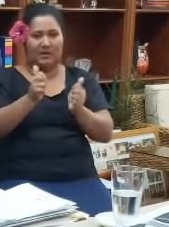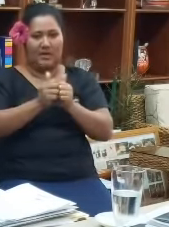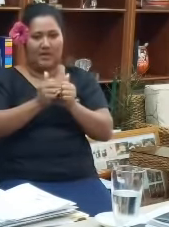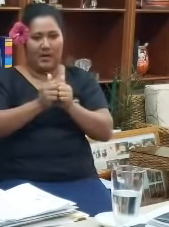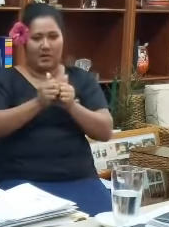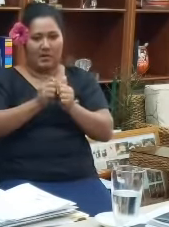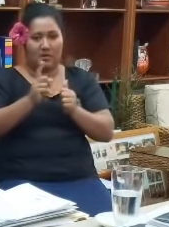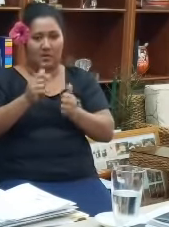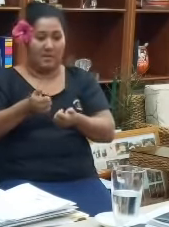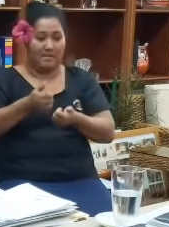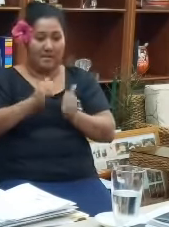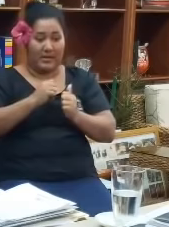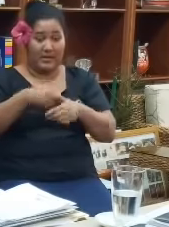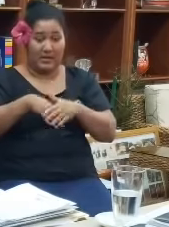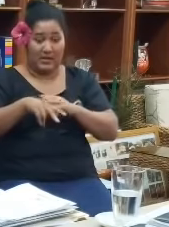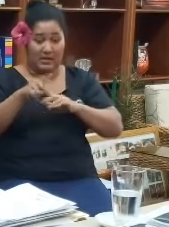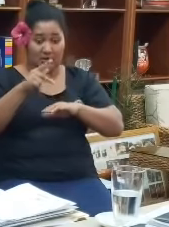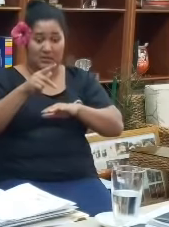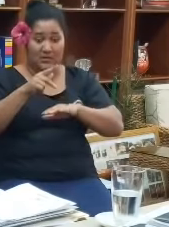on foi malo le cabinet